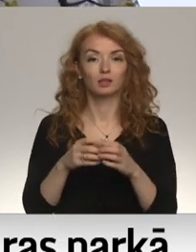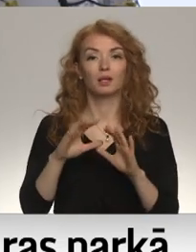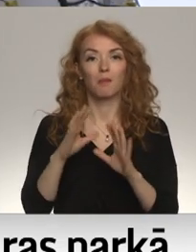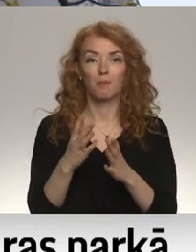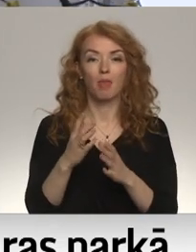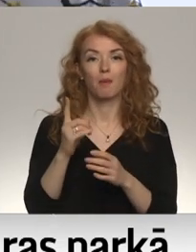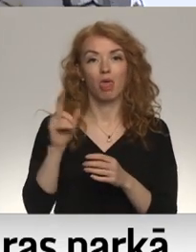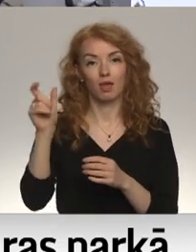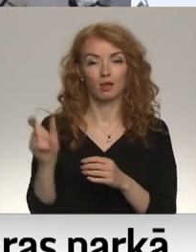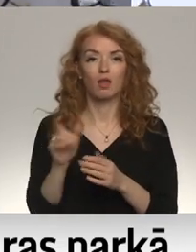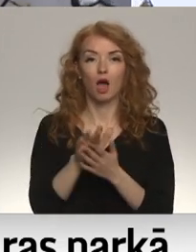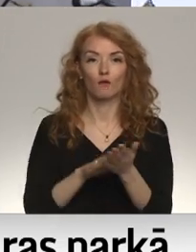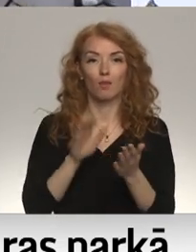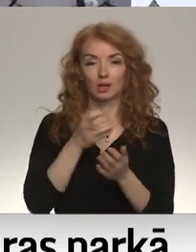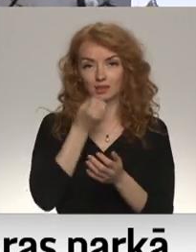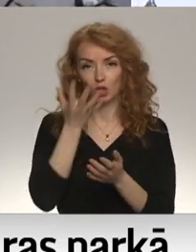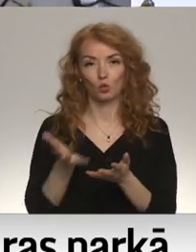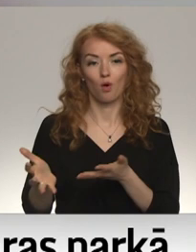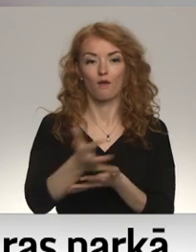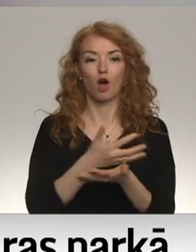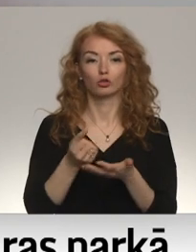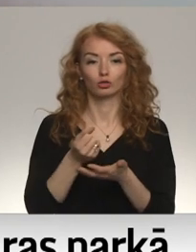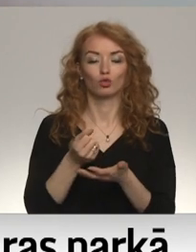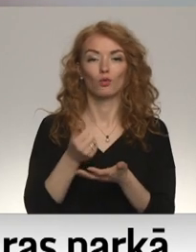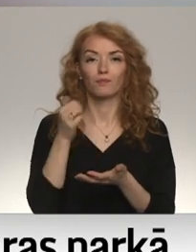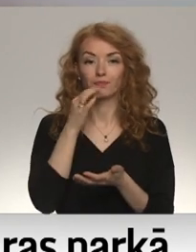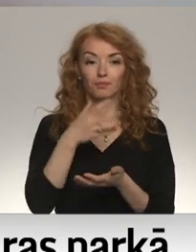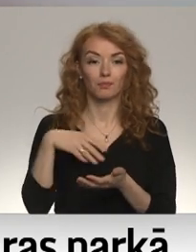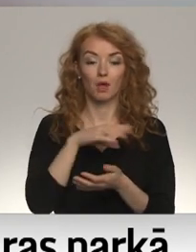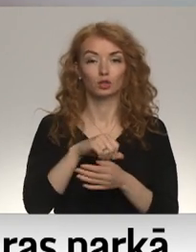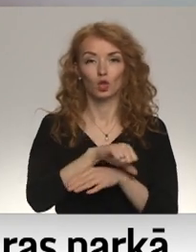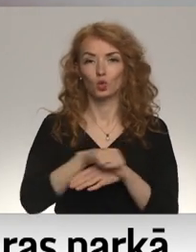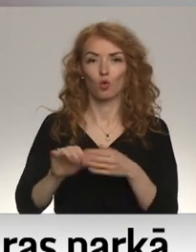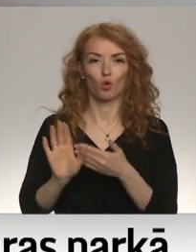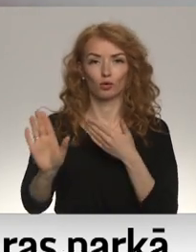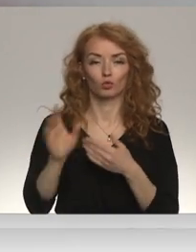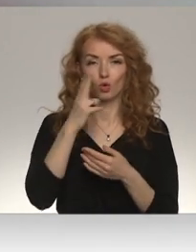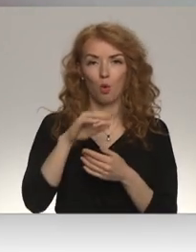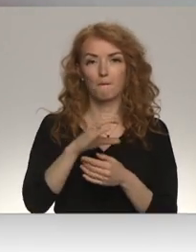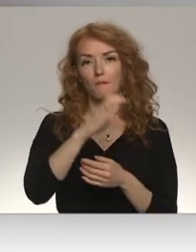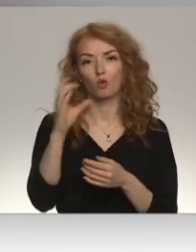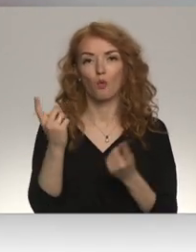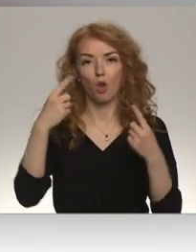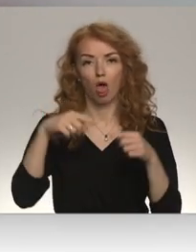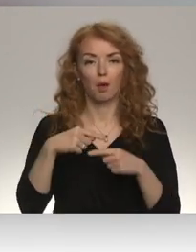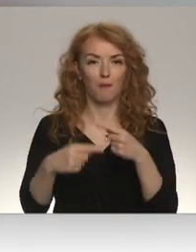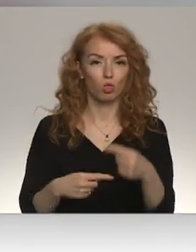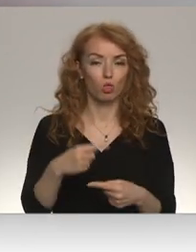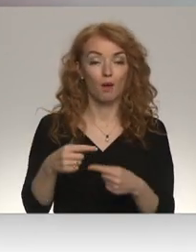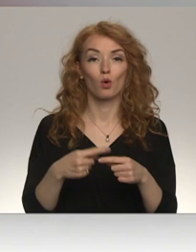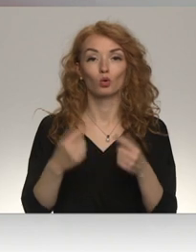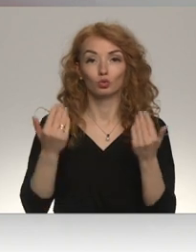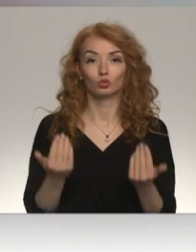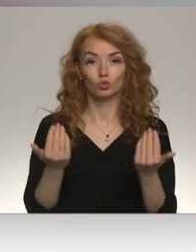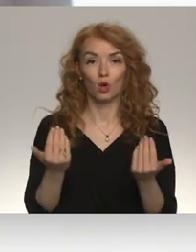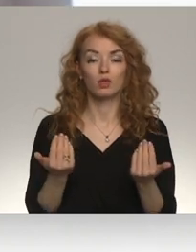par ziedu novākšanu pie Pārdaugavas pieminekļa. Mēs norobežojamies no padomju mantojuma un šodien